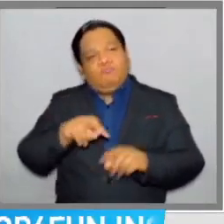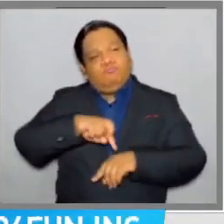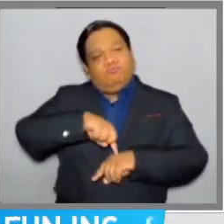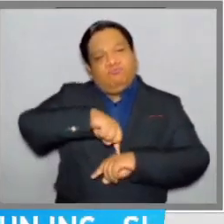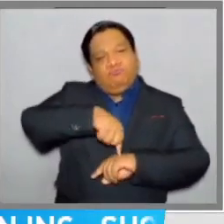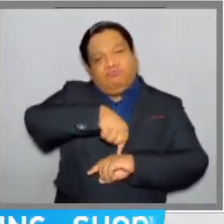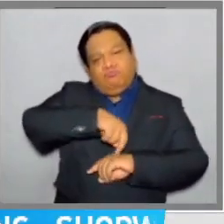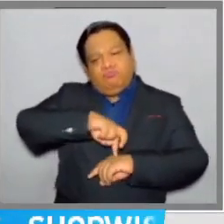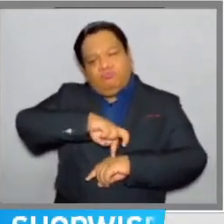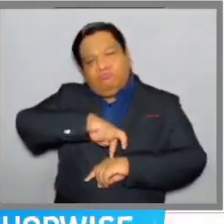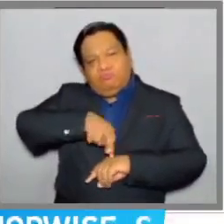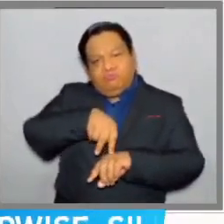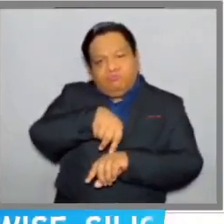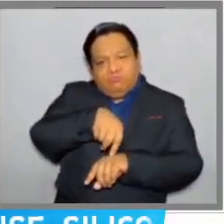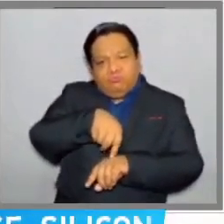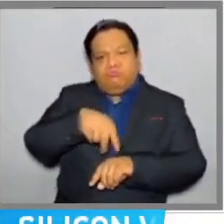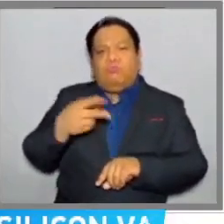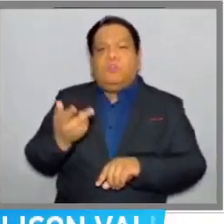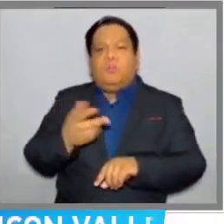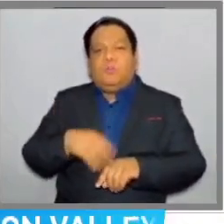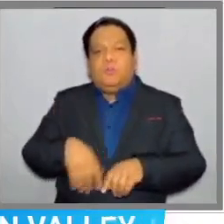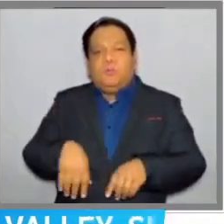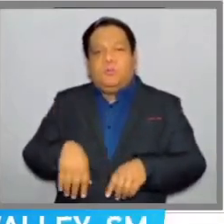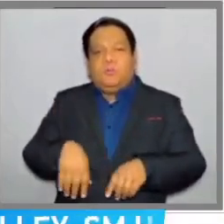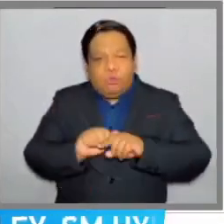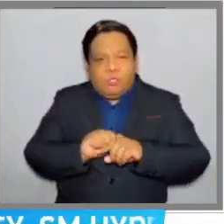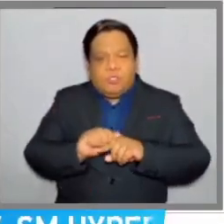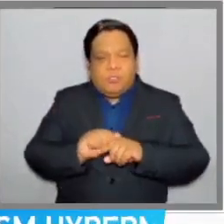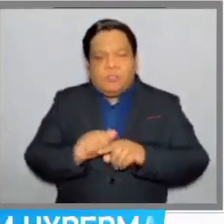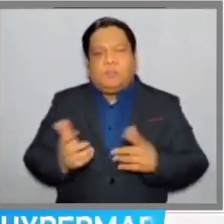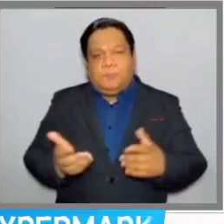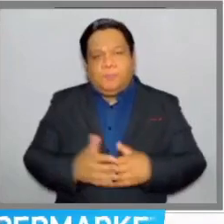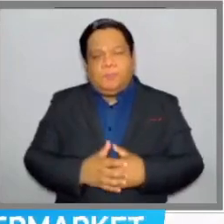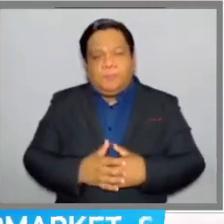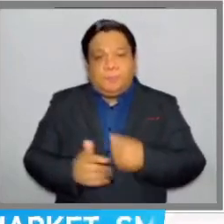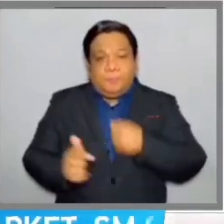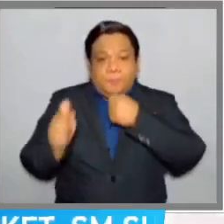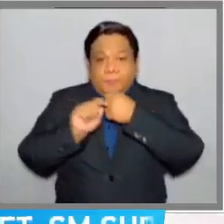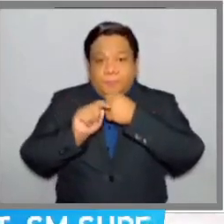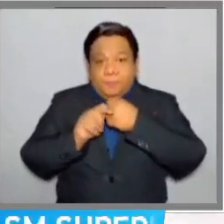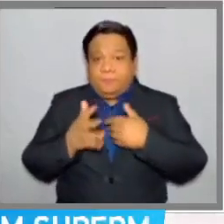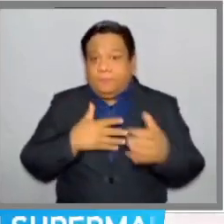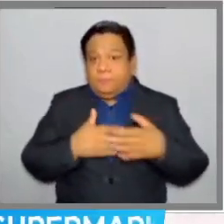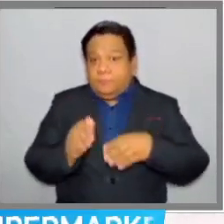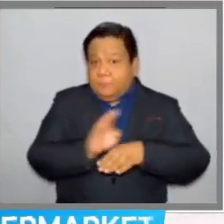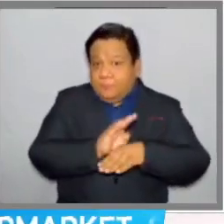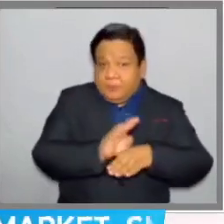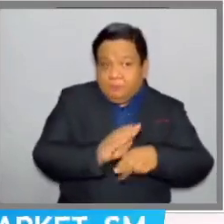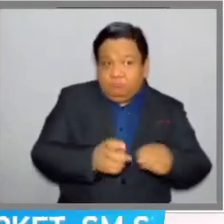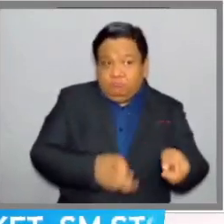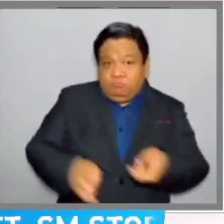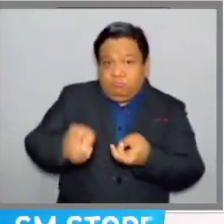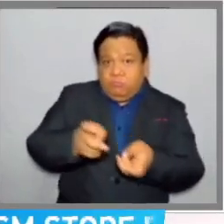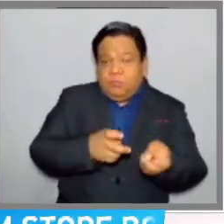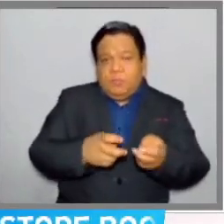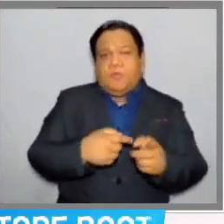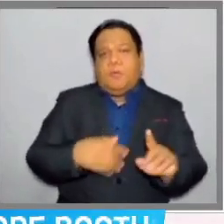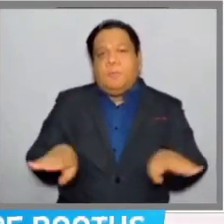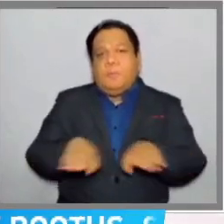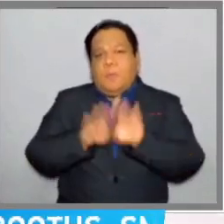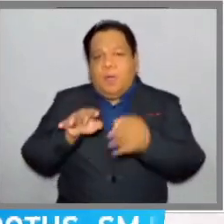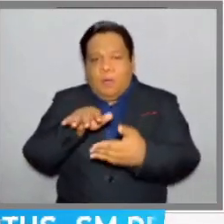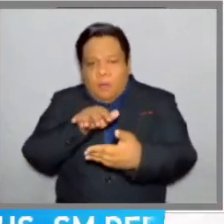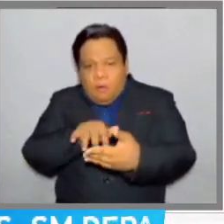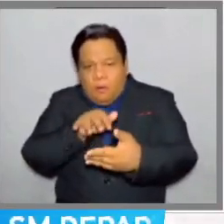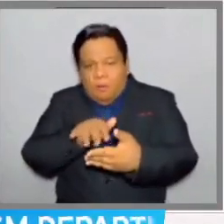more on weight training. Busy man sa figure skating, napagsasabay niya ito sa kanyang pag-aaral at sa showbiz. Sa